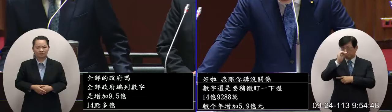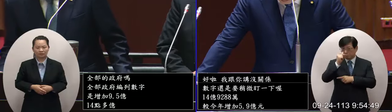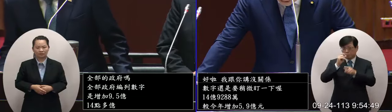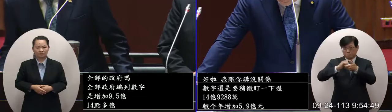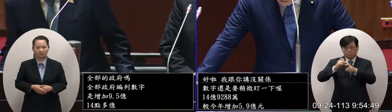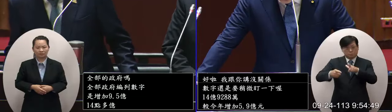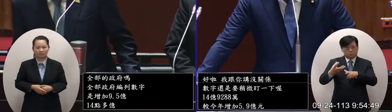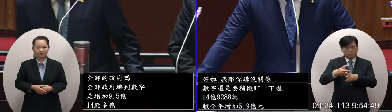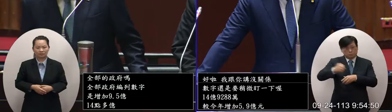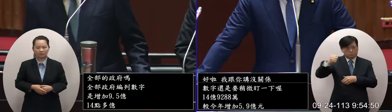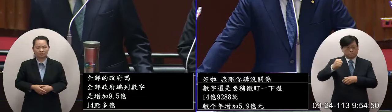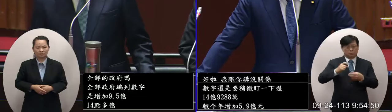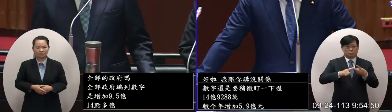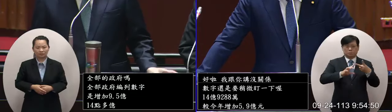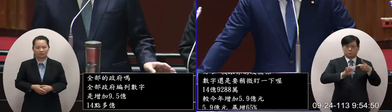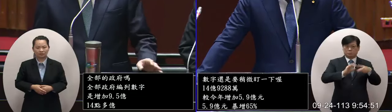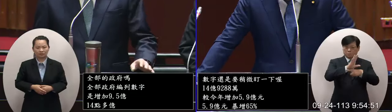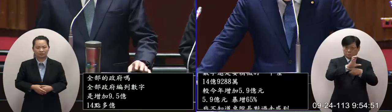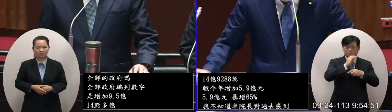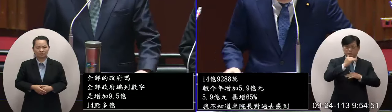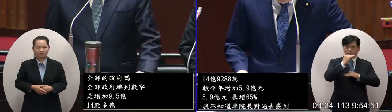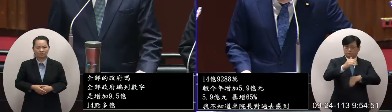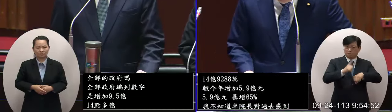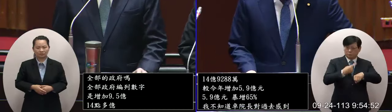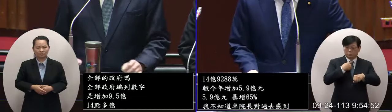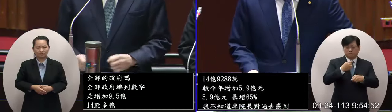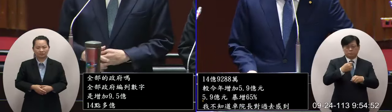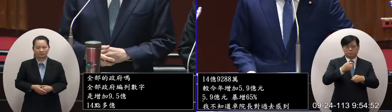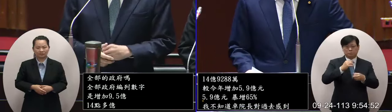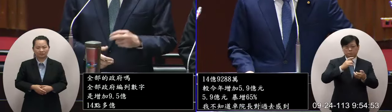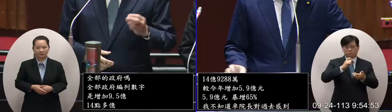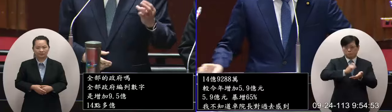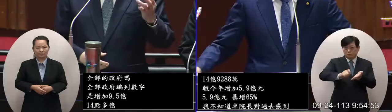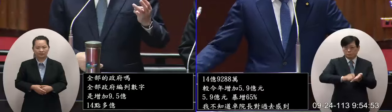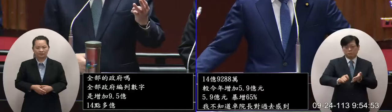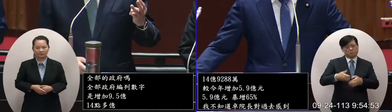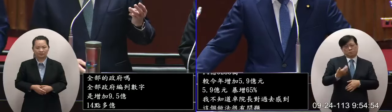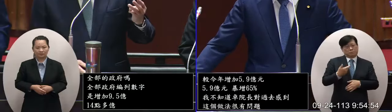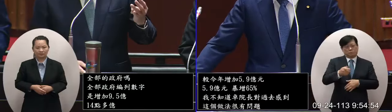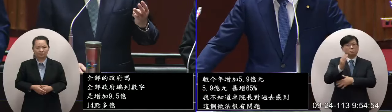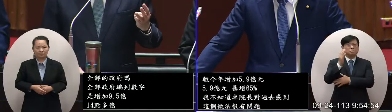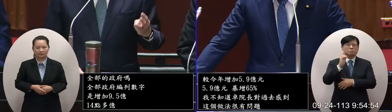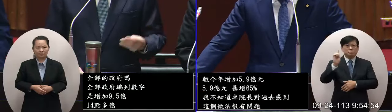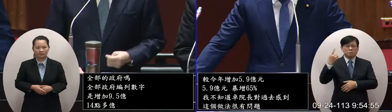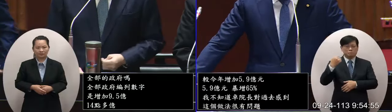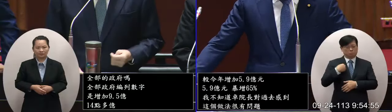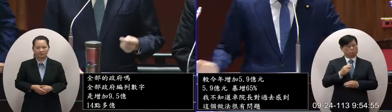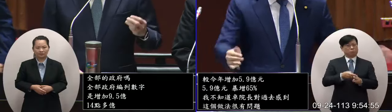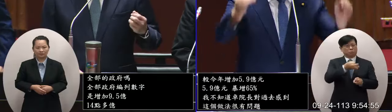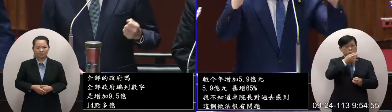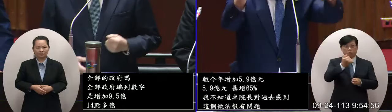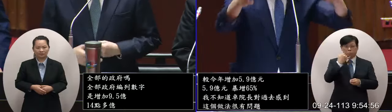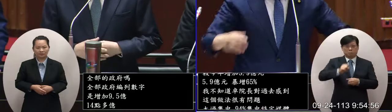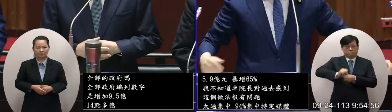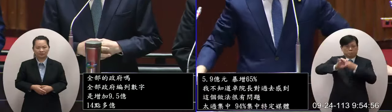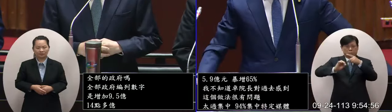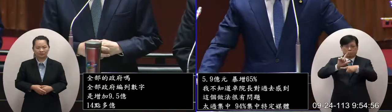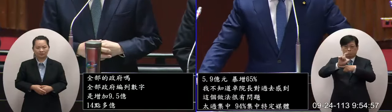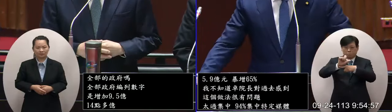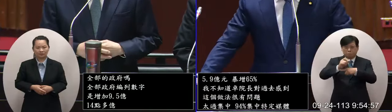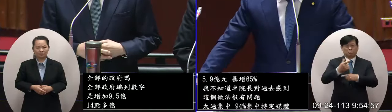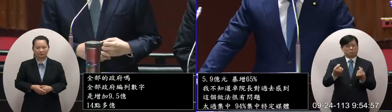媒体，99%的限制性招标，结果我不知道我们的政府哪来的自信，还可以增加